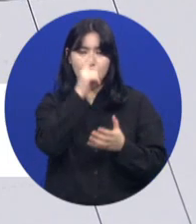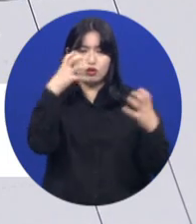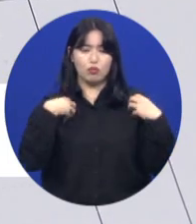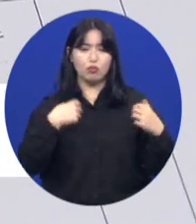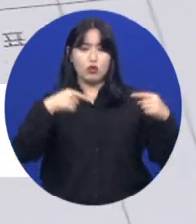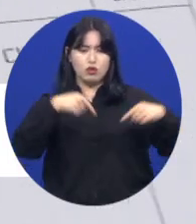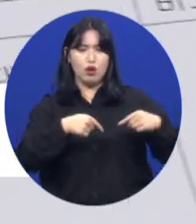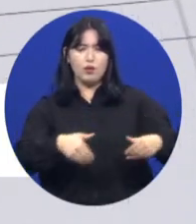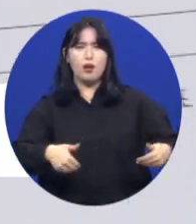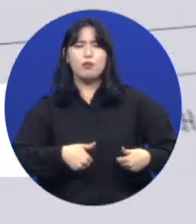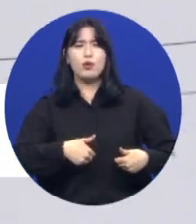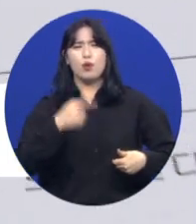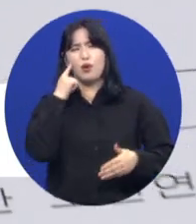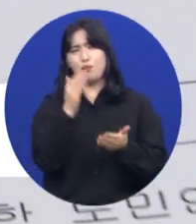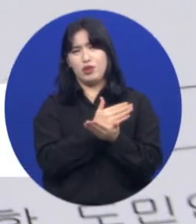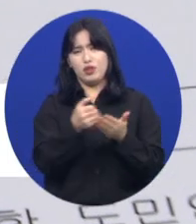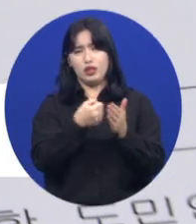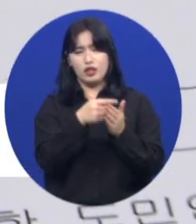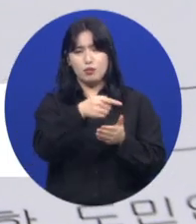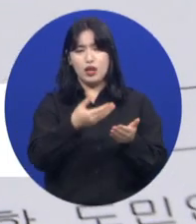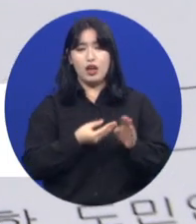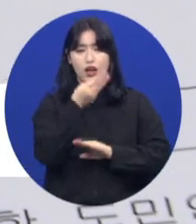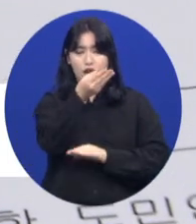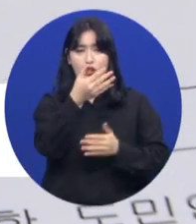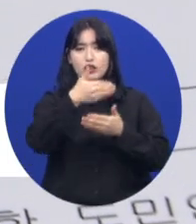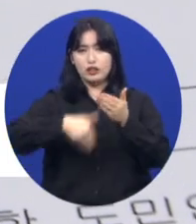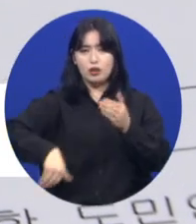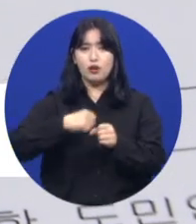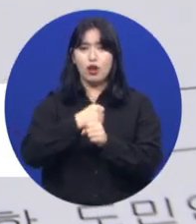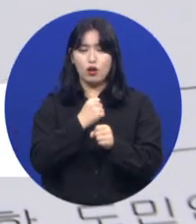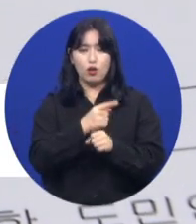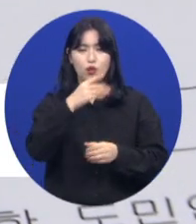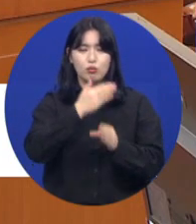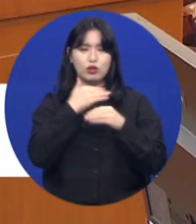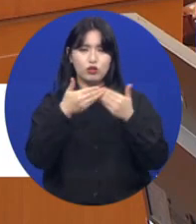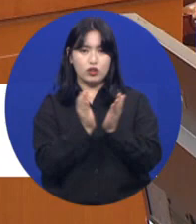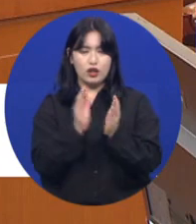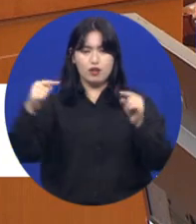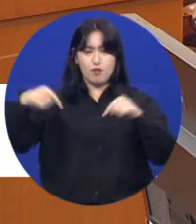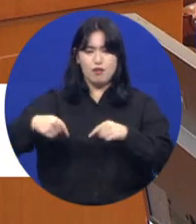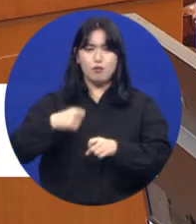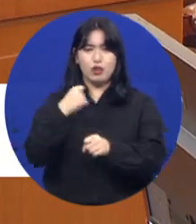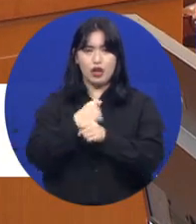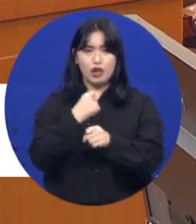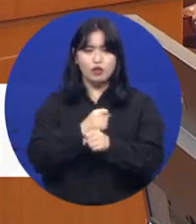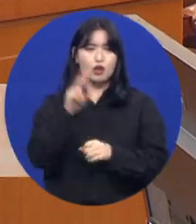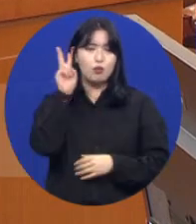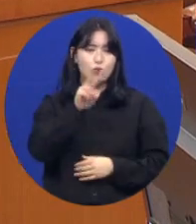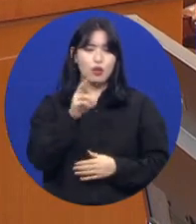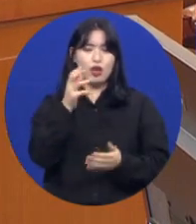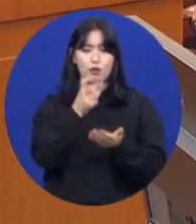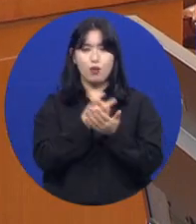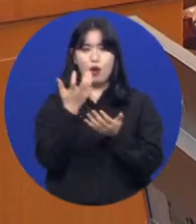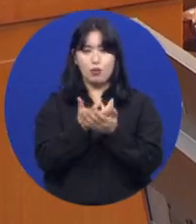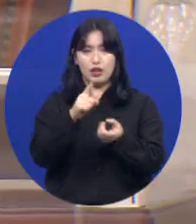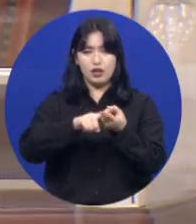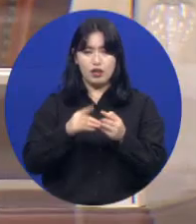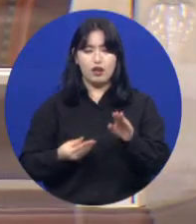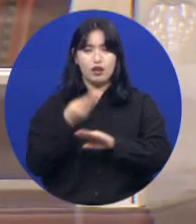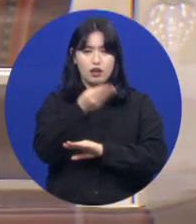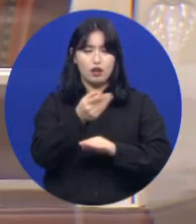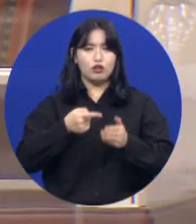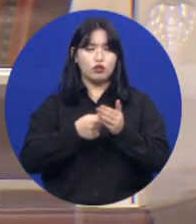협의가 필요하다고 판단해 안건에서 제외했으며 민주당은 정부 협의를 거쳐 모레 법안 심사에 안건